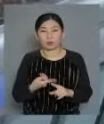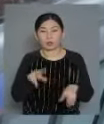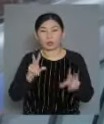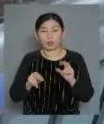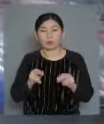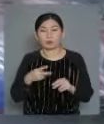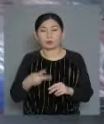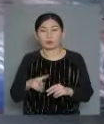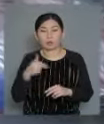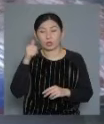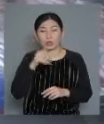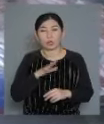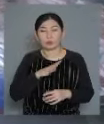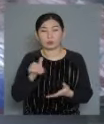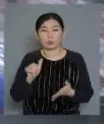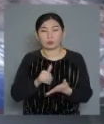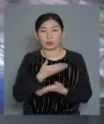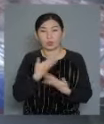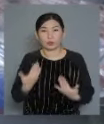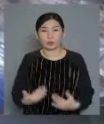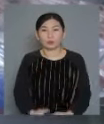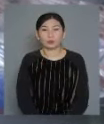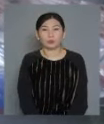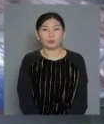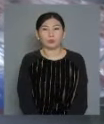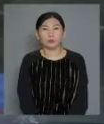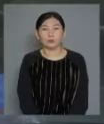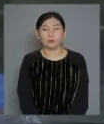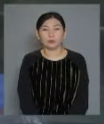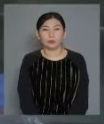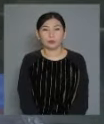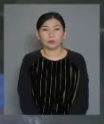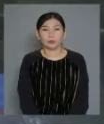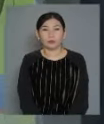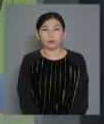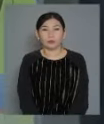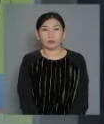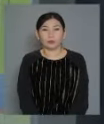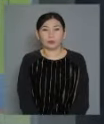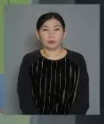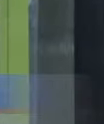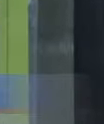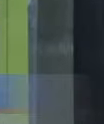2023 год, пока не установлена. Нурой Махонов, Артур Ботпанов, Алишер Тулеген, телеканал Трау.